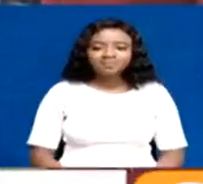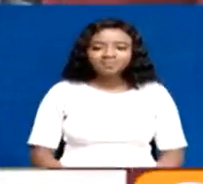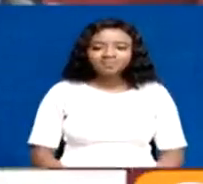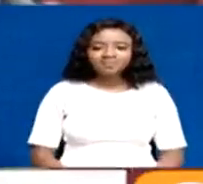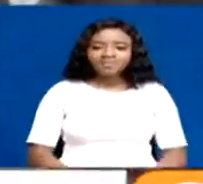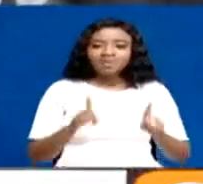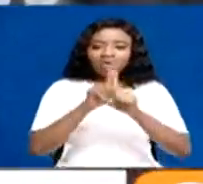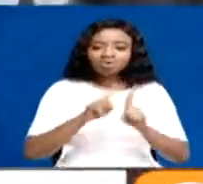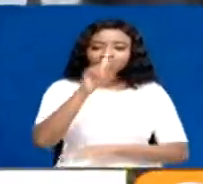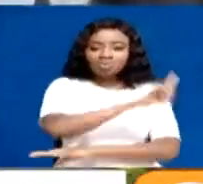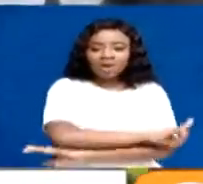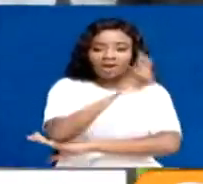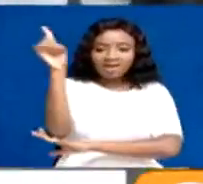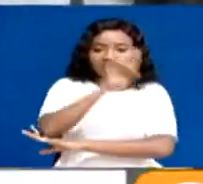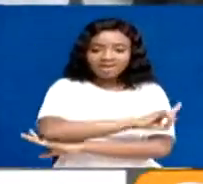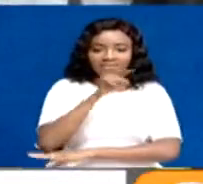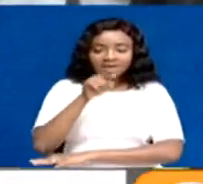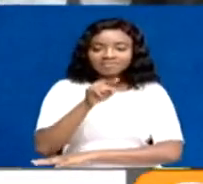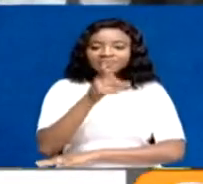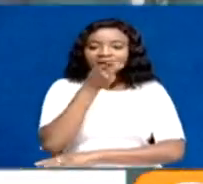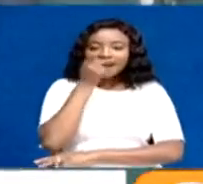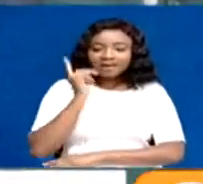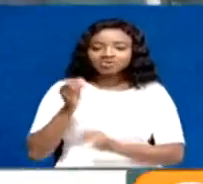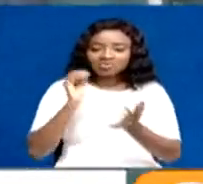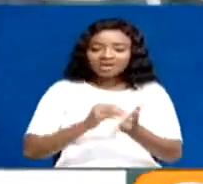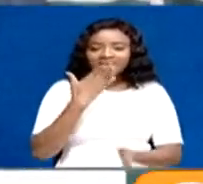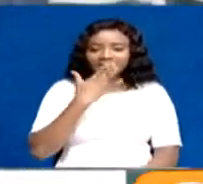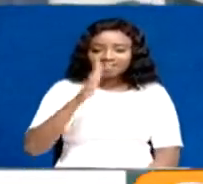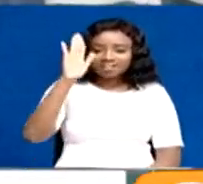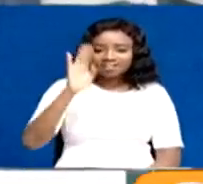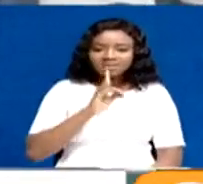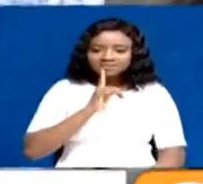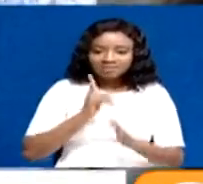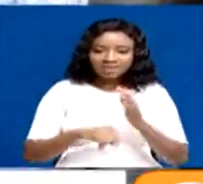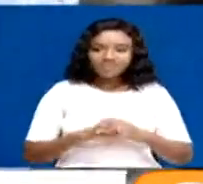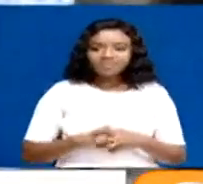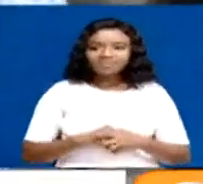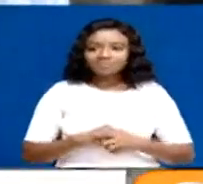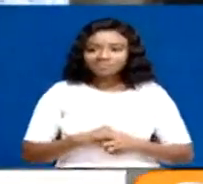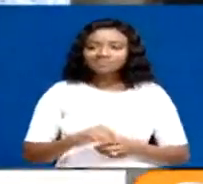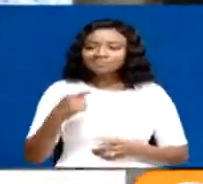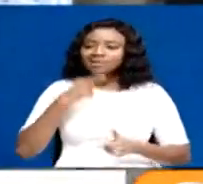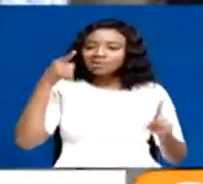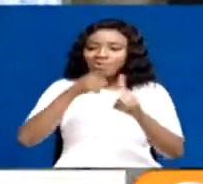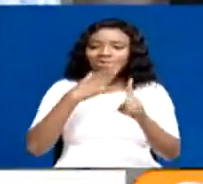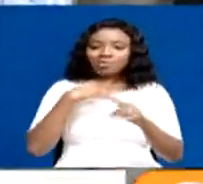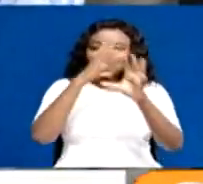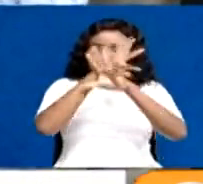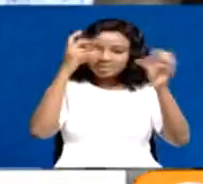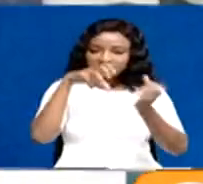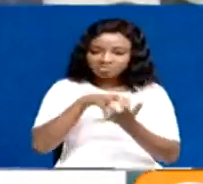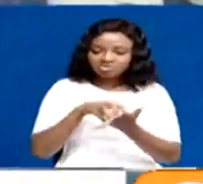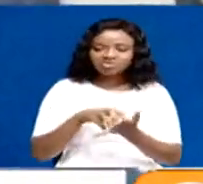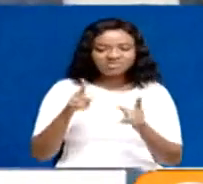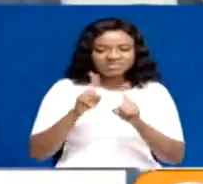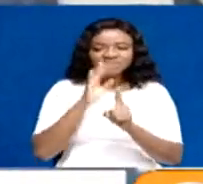wake kiongozi wa Wiper Kalonzo Musyoka tayari aliapa tena kuwa azma yake ya urais ingali imara na atakuwa debeni